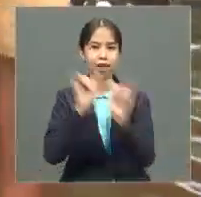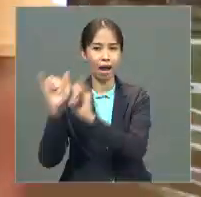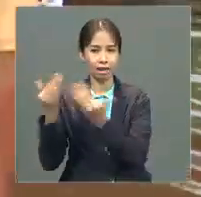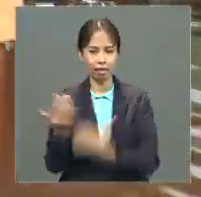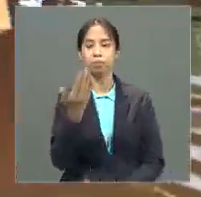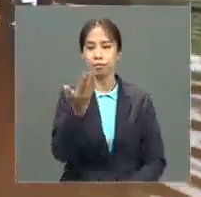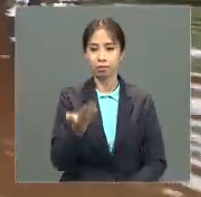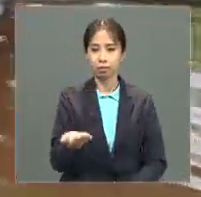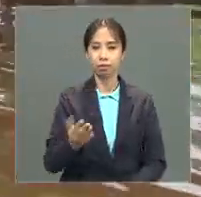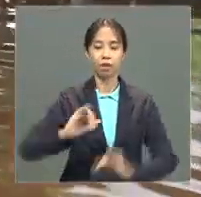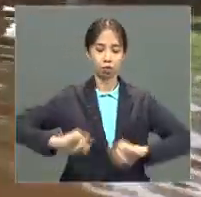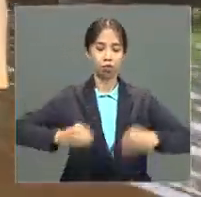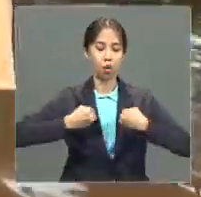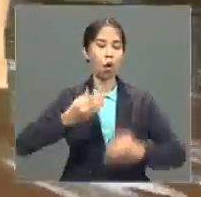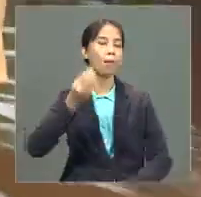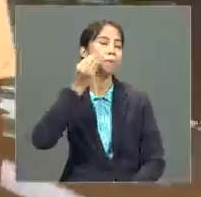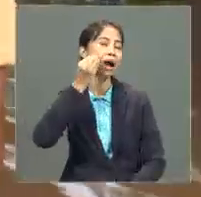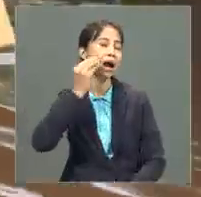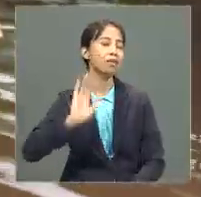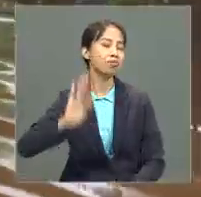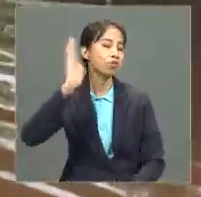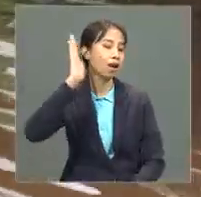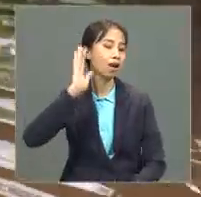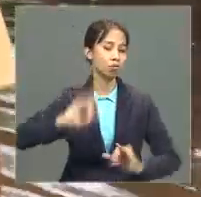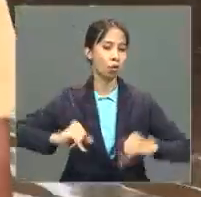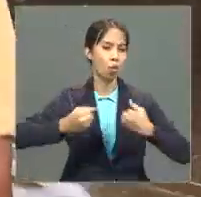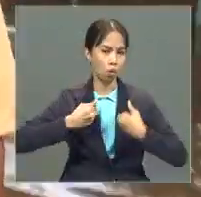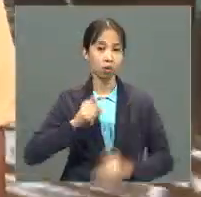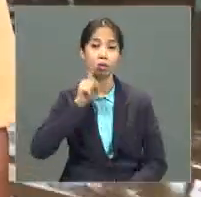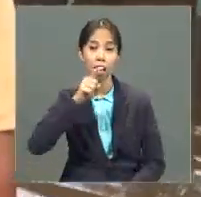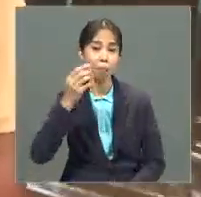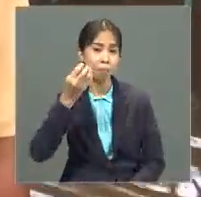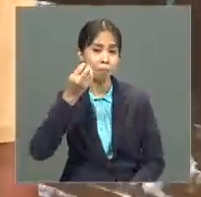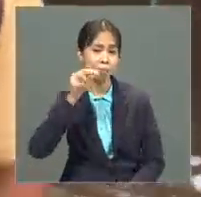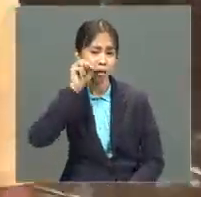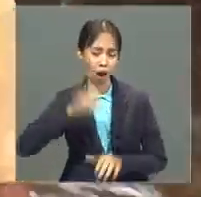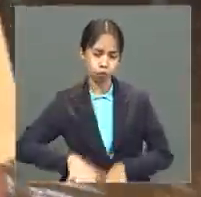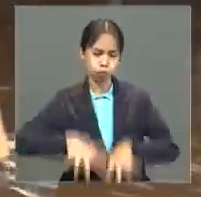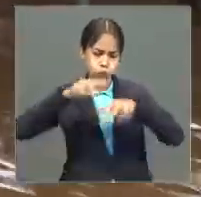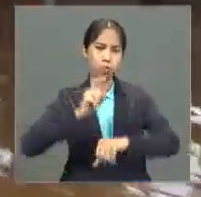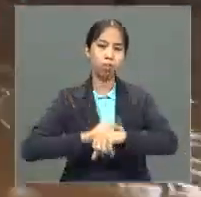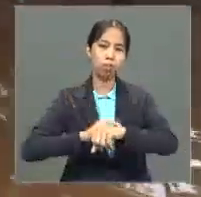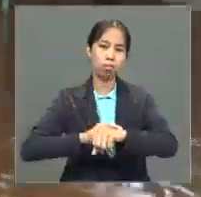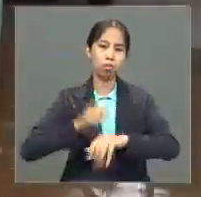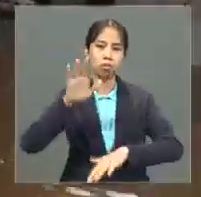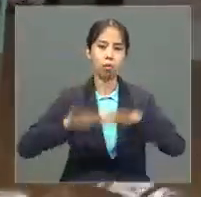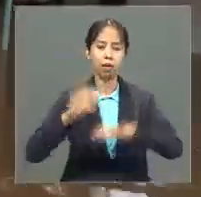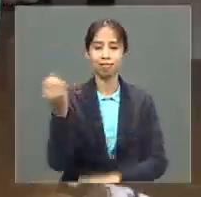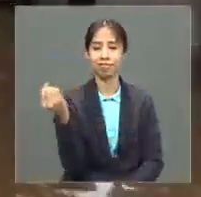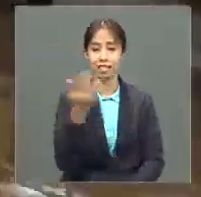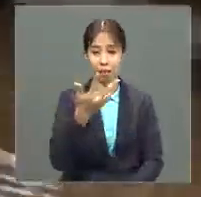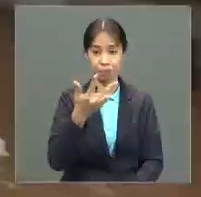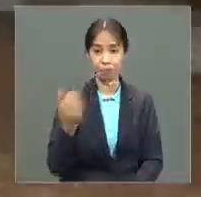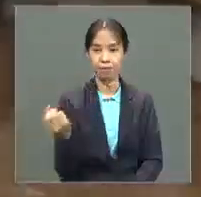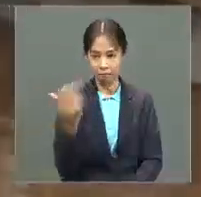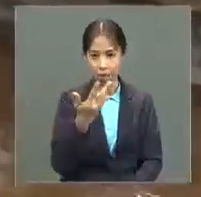พี่ชิดพลนะครับน้ำเข้าที่นี่ตอนไหนฮะ น้ำเข้าที่นี่ตอนประมาณ3:00ครับ